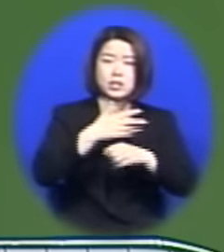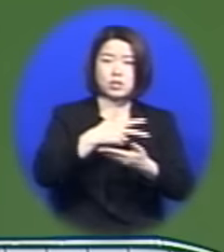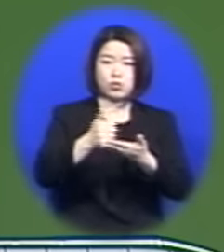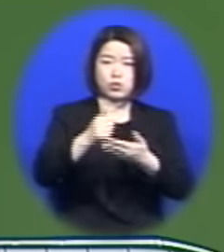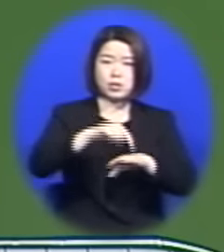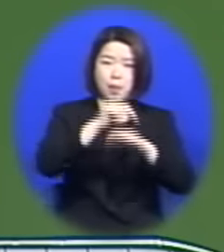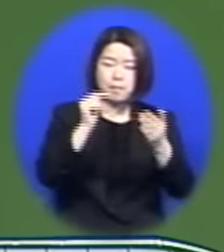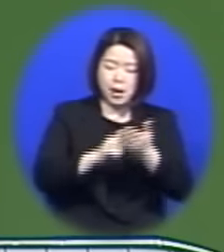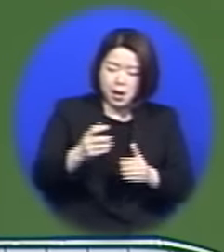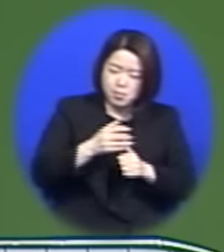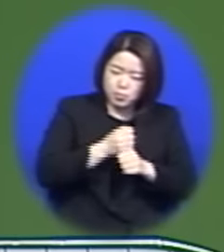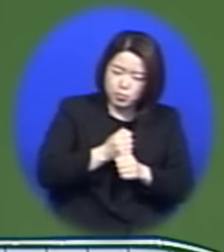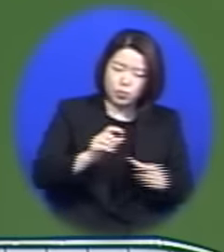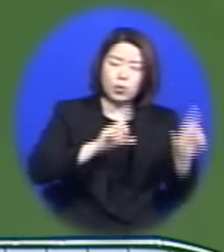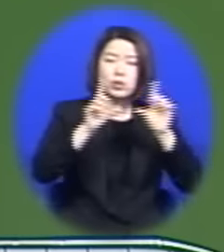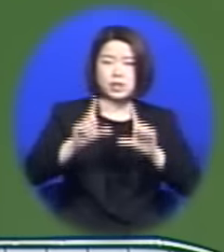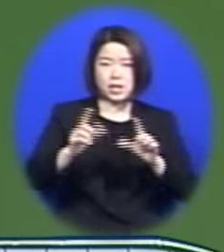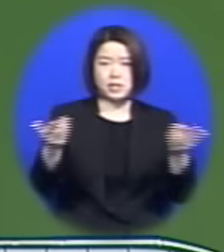사는